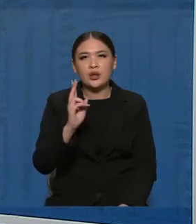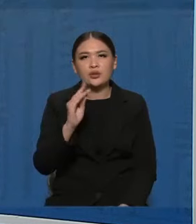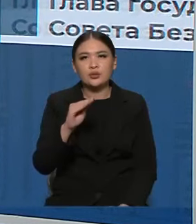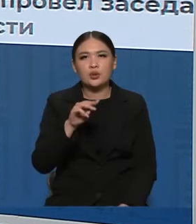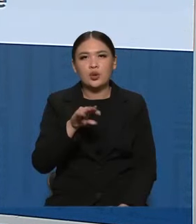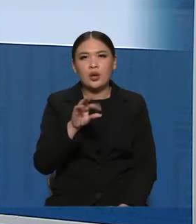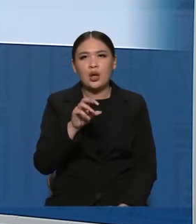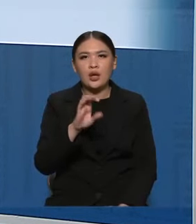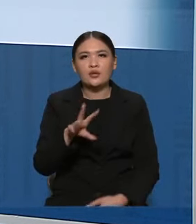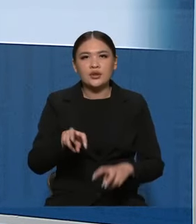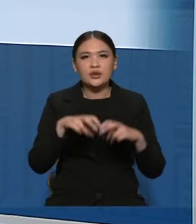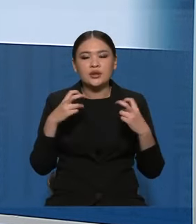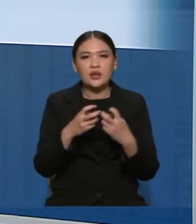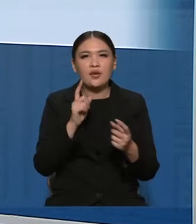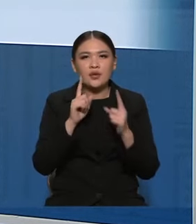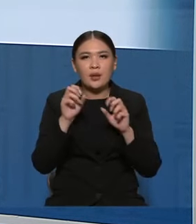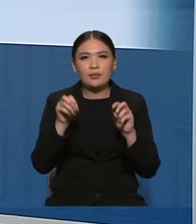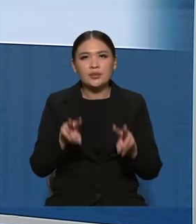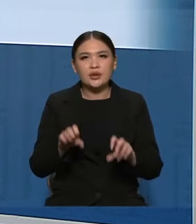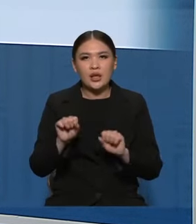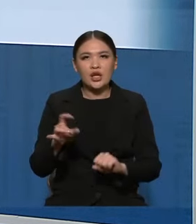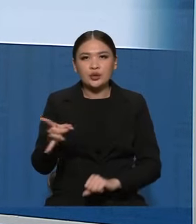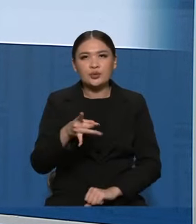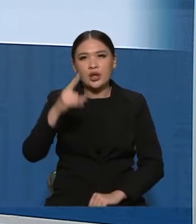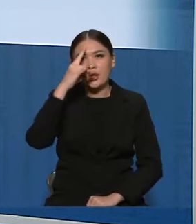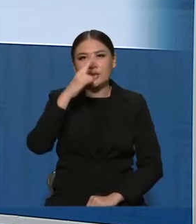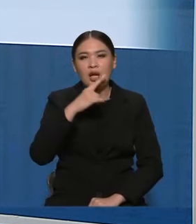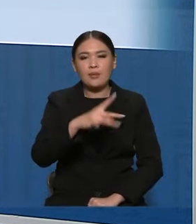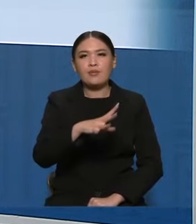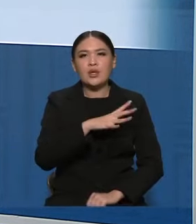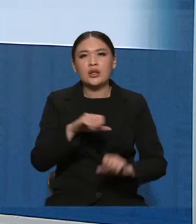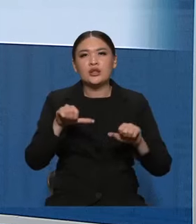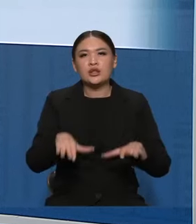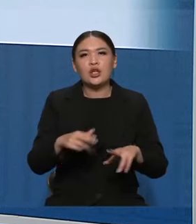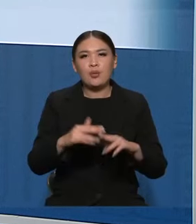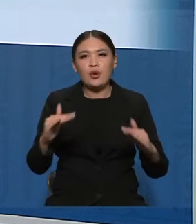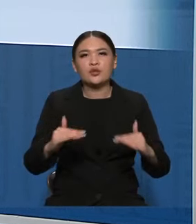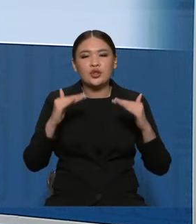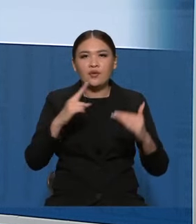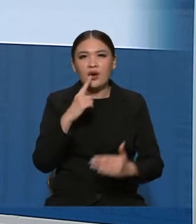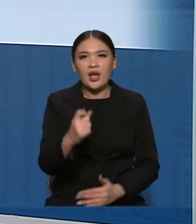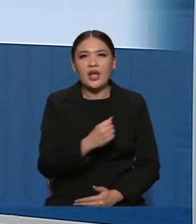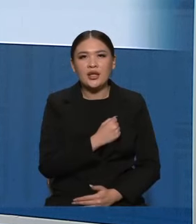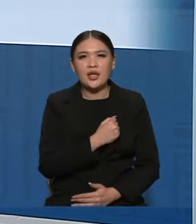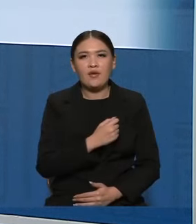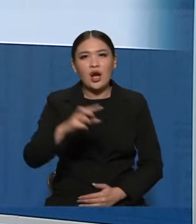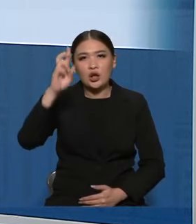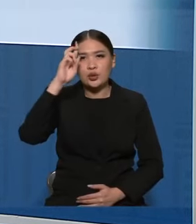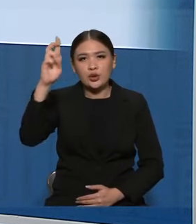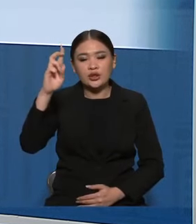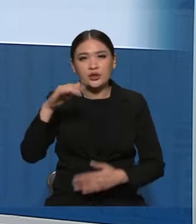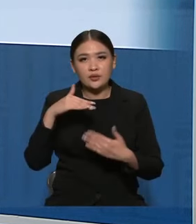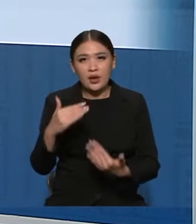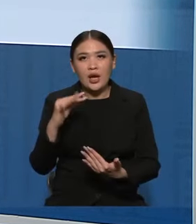Касым-Жомарт Токаев провел заседание Совета безопасности Республики Казахстан. Были приняты решения по повышению военного потенциала государства